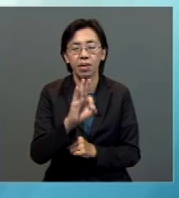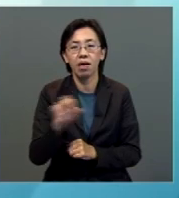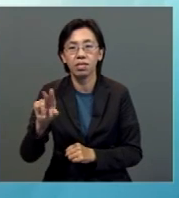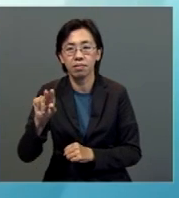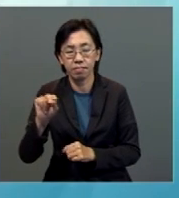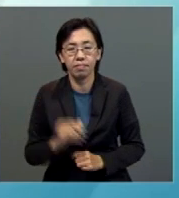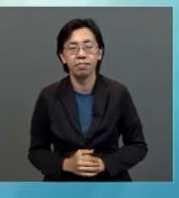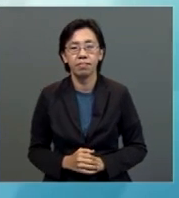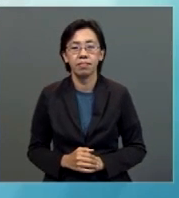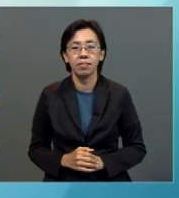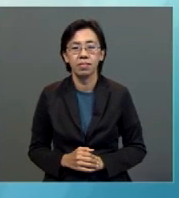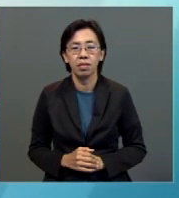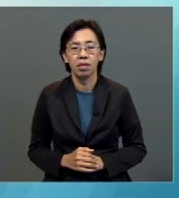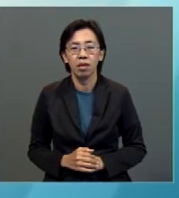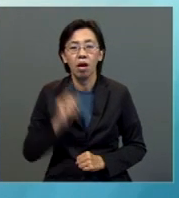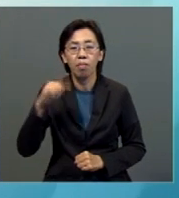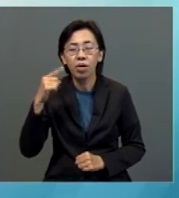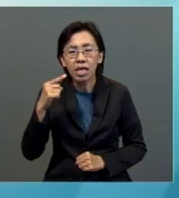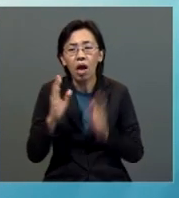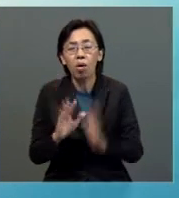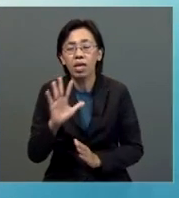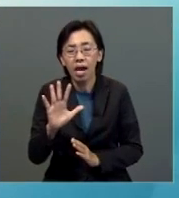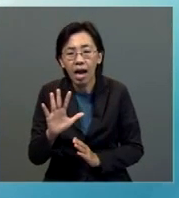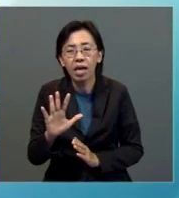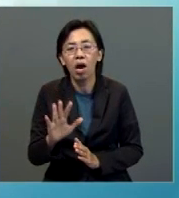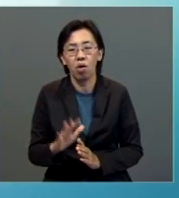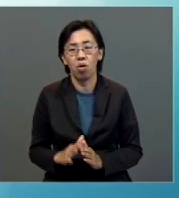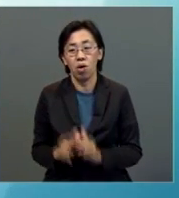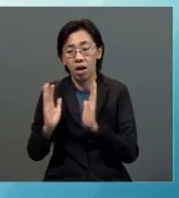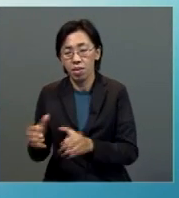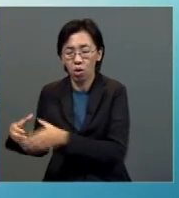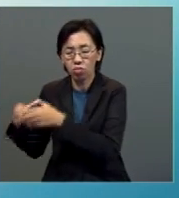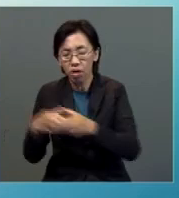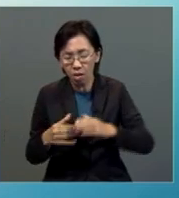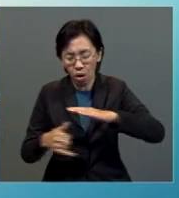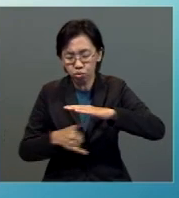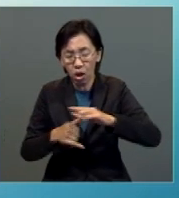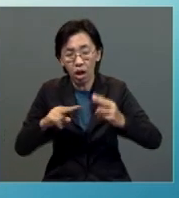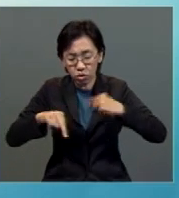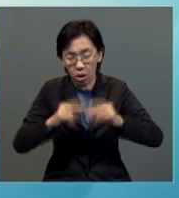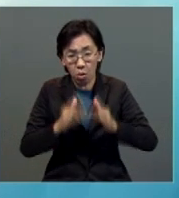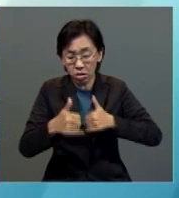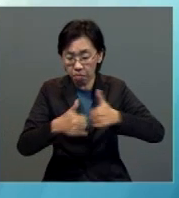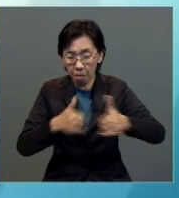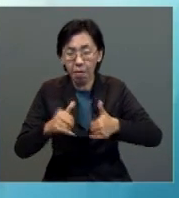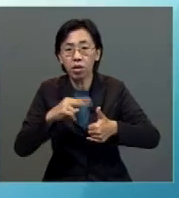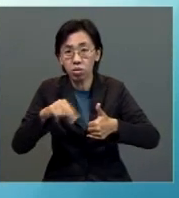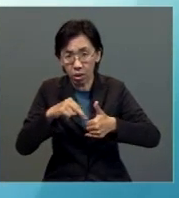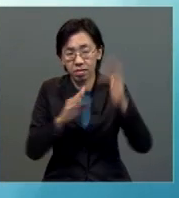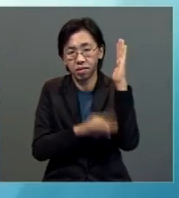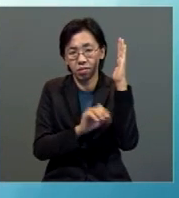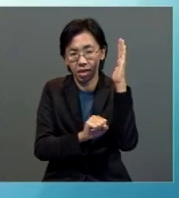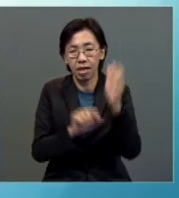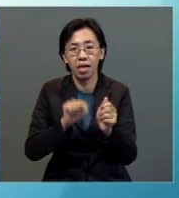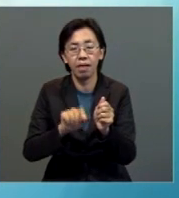30ปีนะครับพบที่ศูนย์กักกันผู้ต้องกักที่ตรวจคนเข้าเมืองจังหวัดสงขลาอำเภ